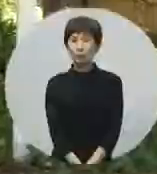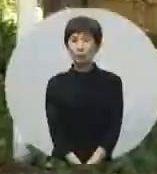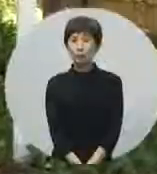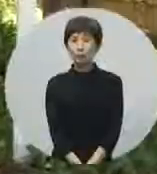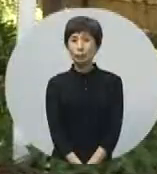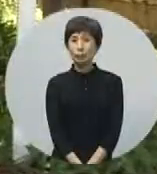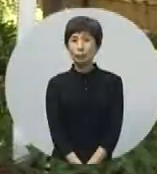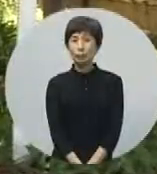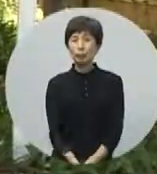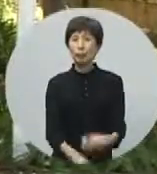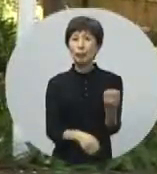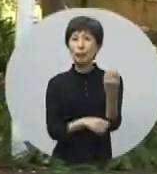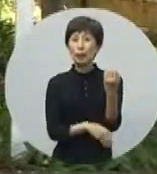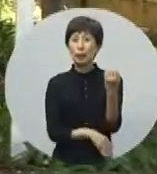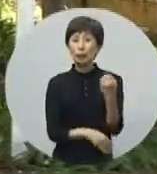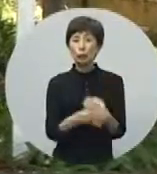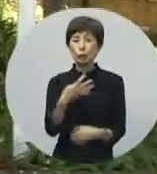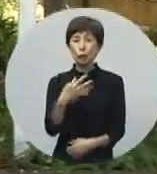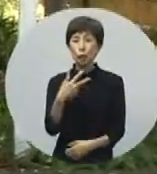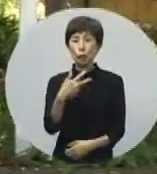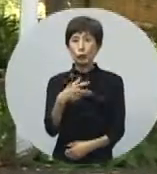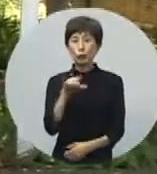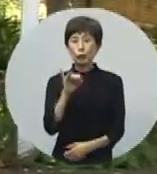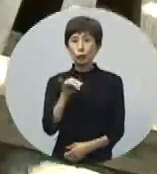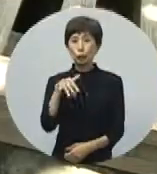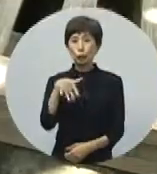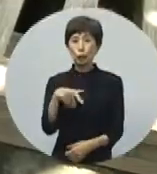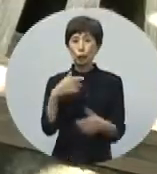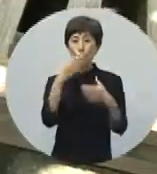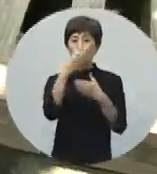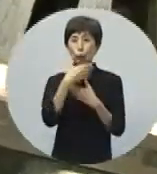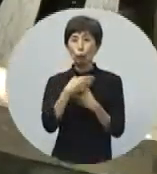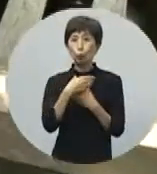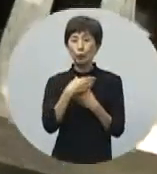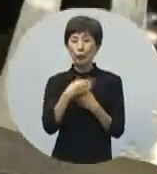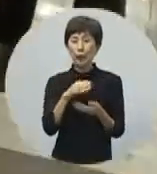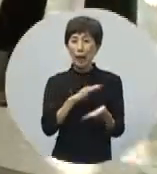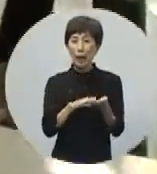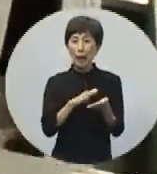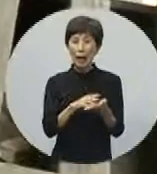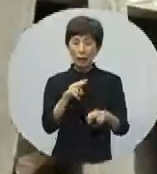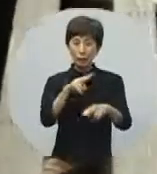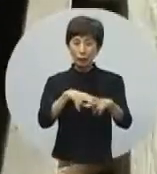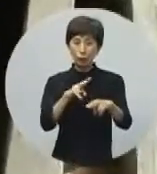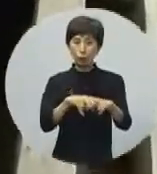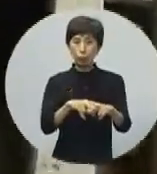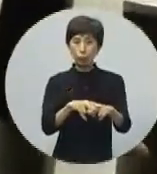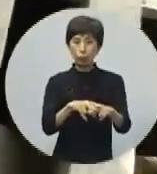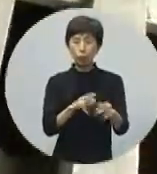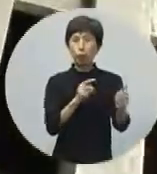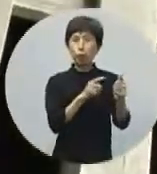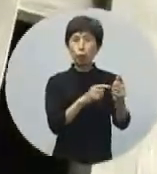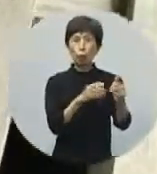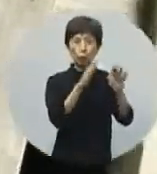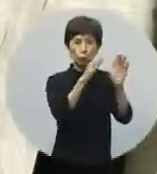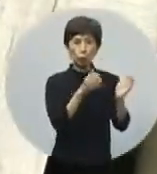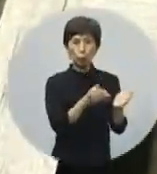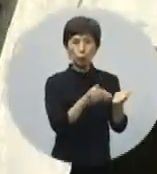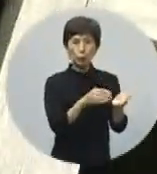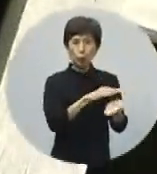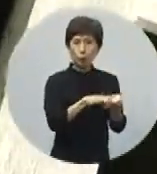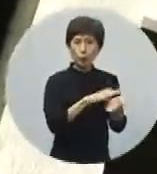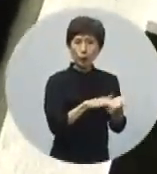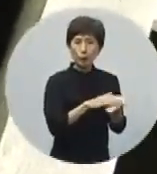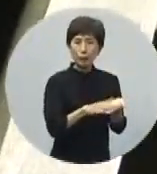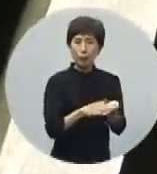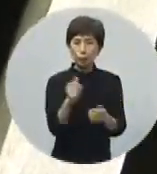源義経の首洗い井戸。この井戸で 義経の首を清めたという言い伝えがあ